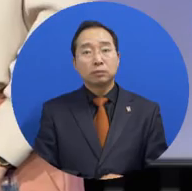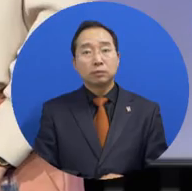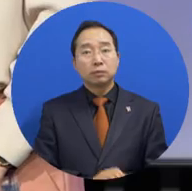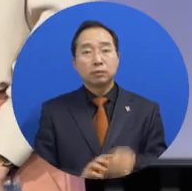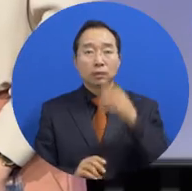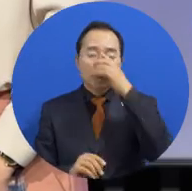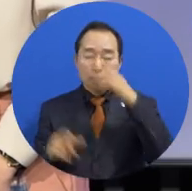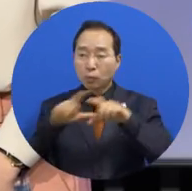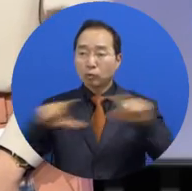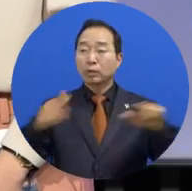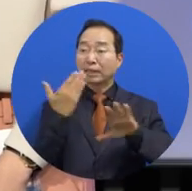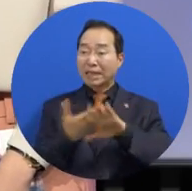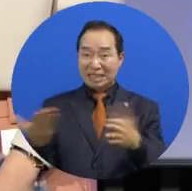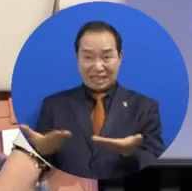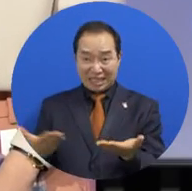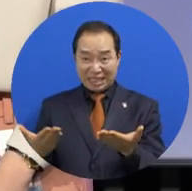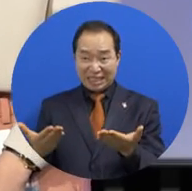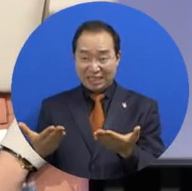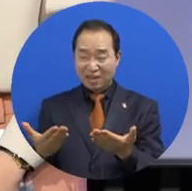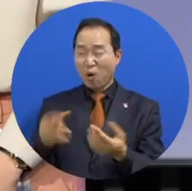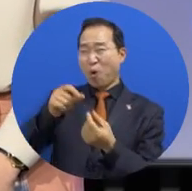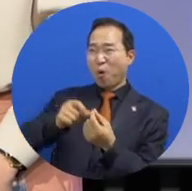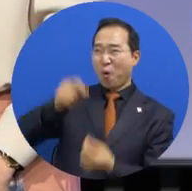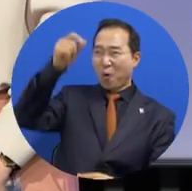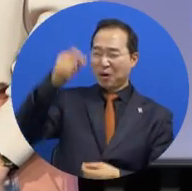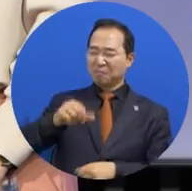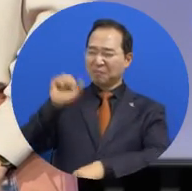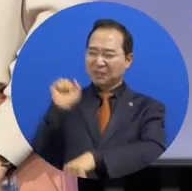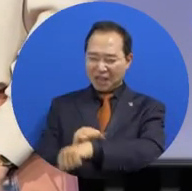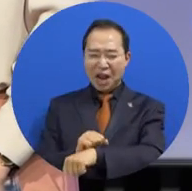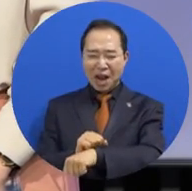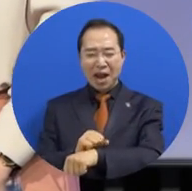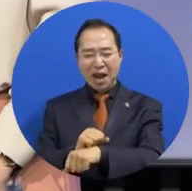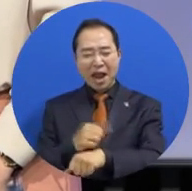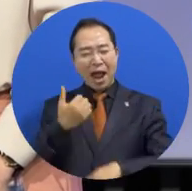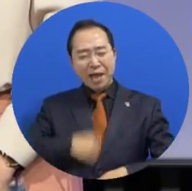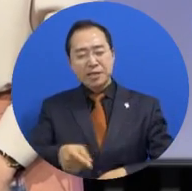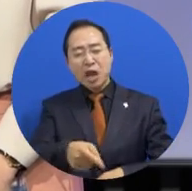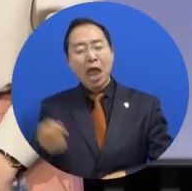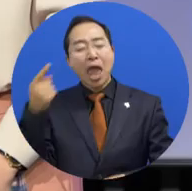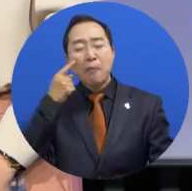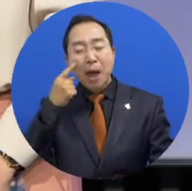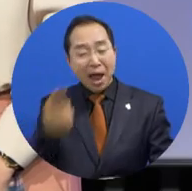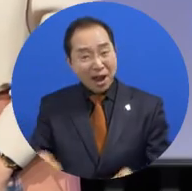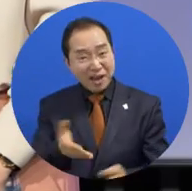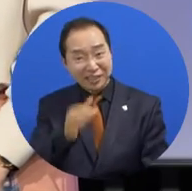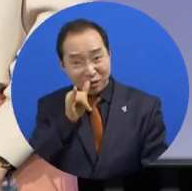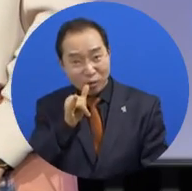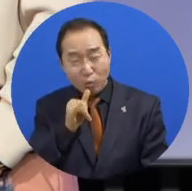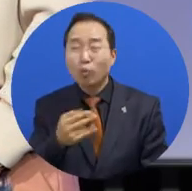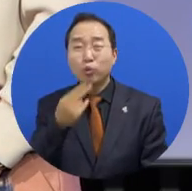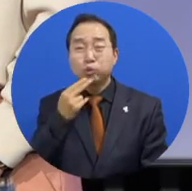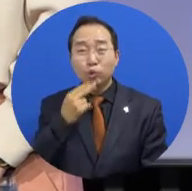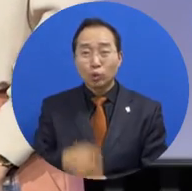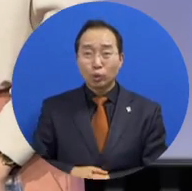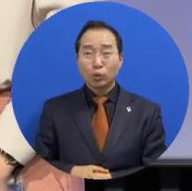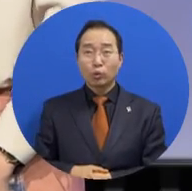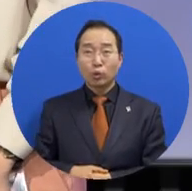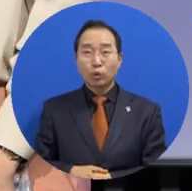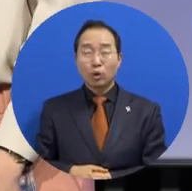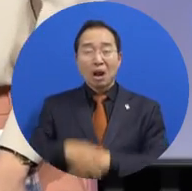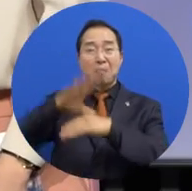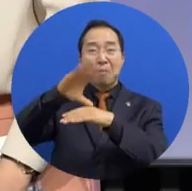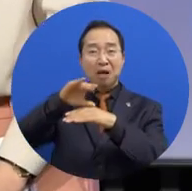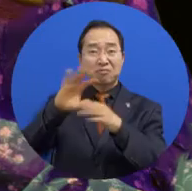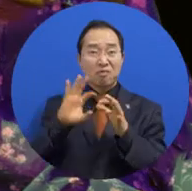근데 그런 일이 있어요? 그런 노동이? 여기 방송하시는 분들은 친지들에게 절대 권하고 싶어하지